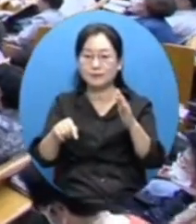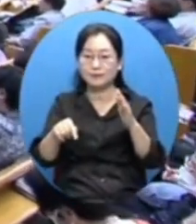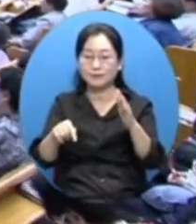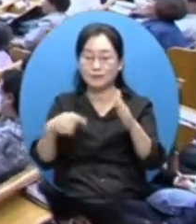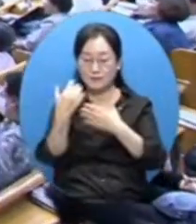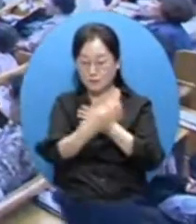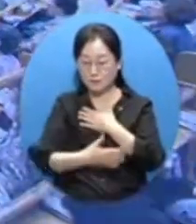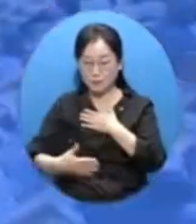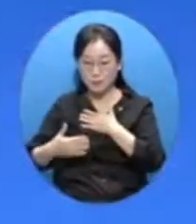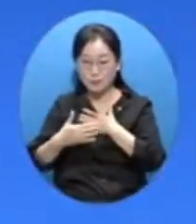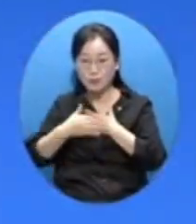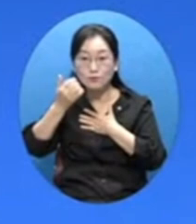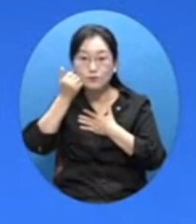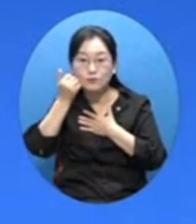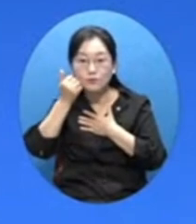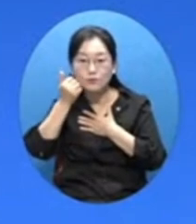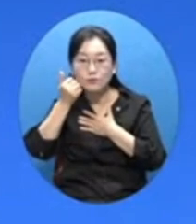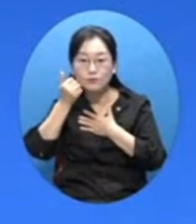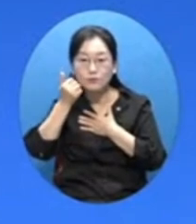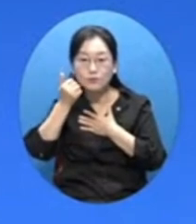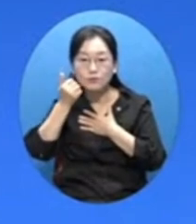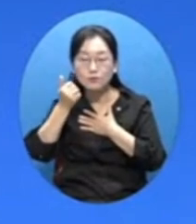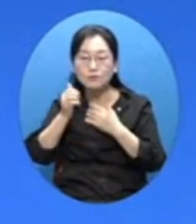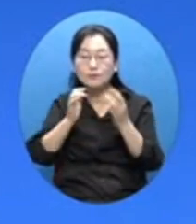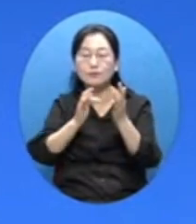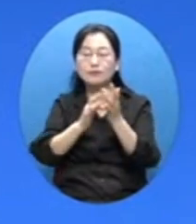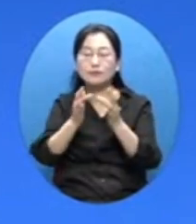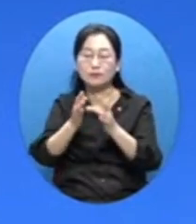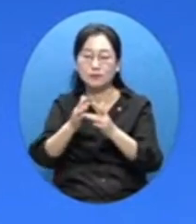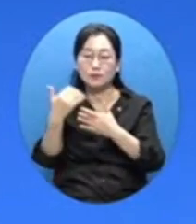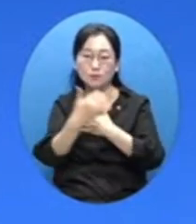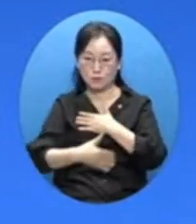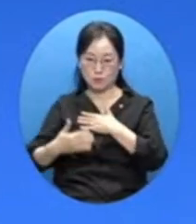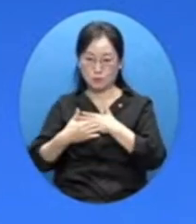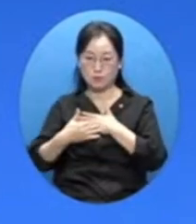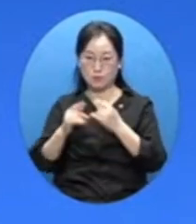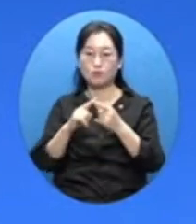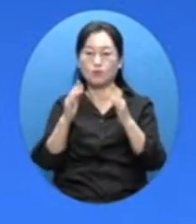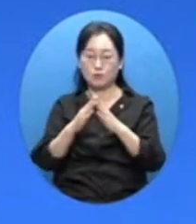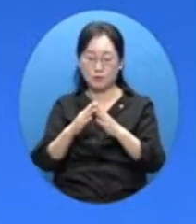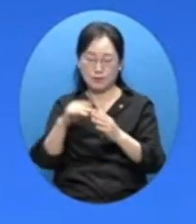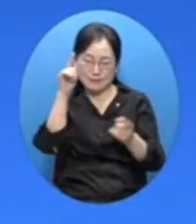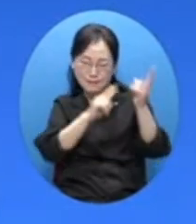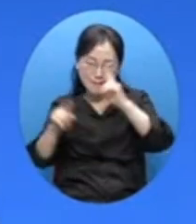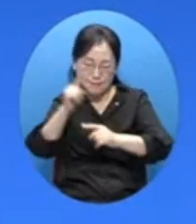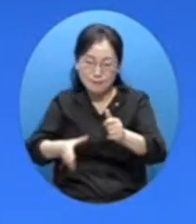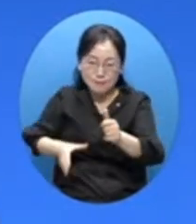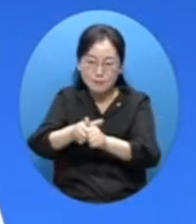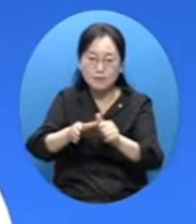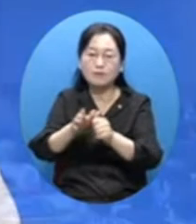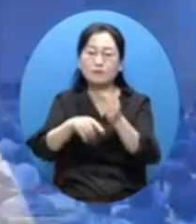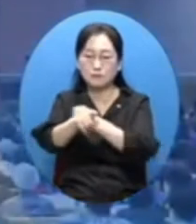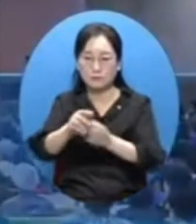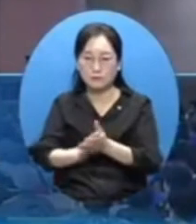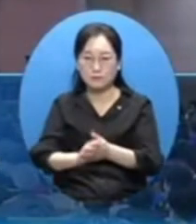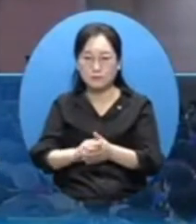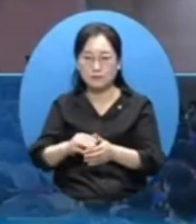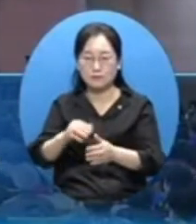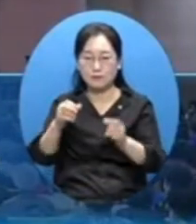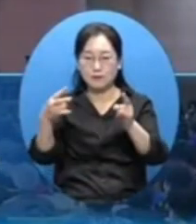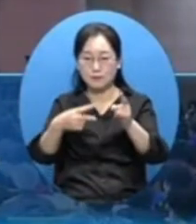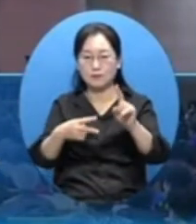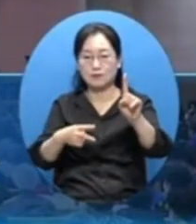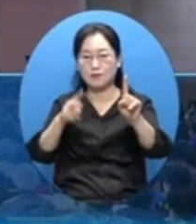몸인 우리 예수님의 몸을 상처를 입히는 것입니다. 에베소서 1장 21절